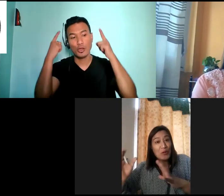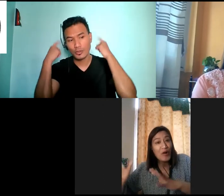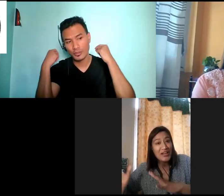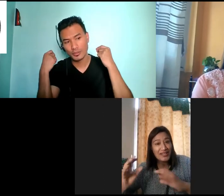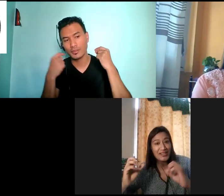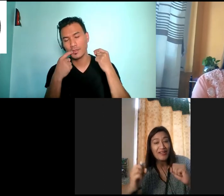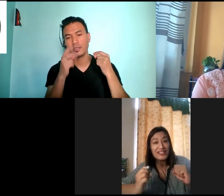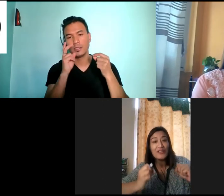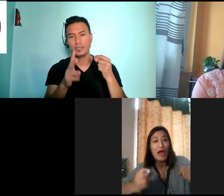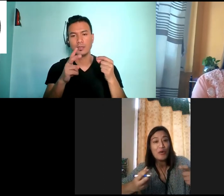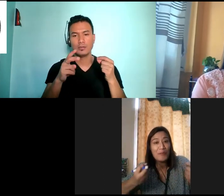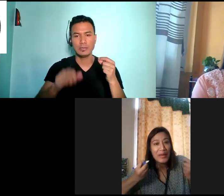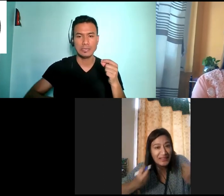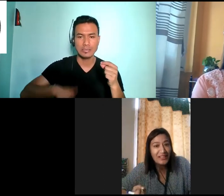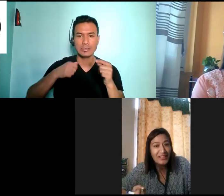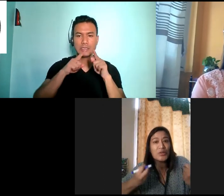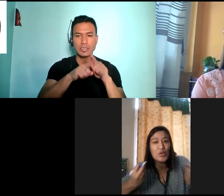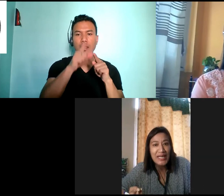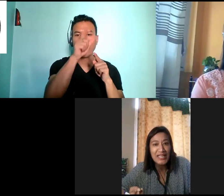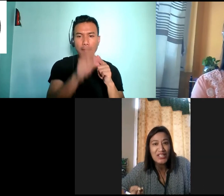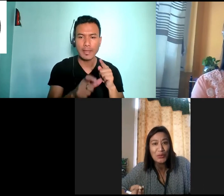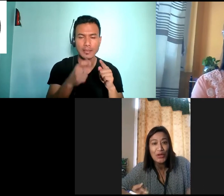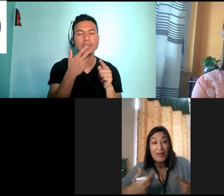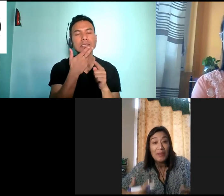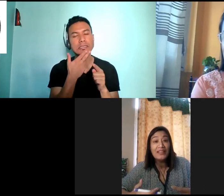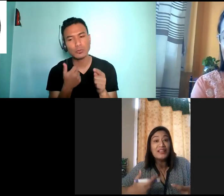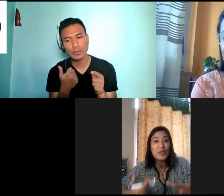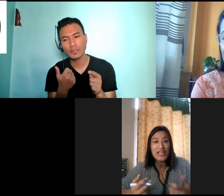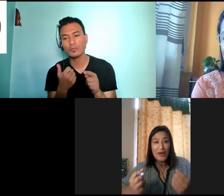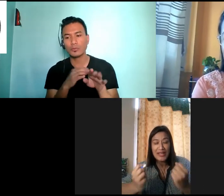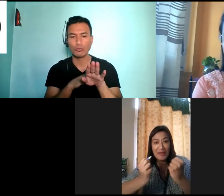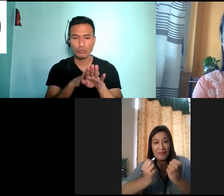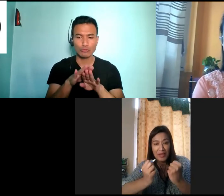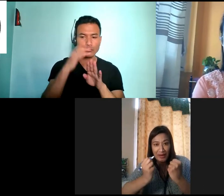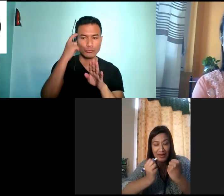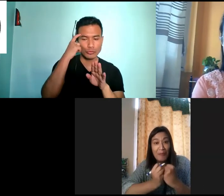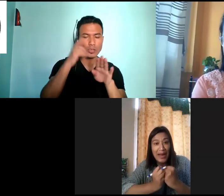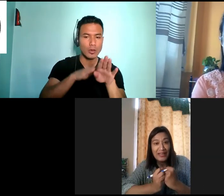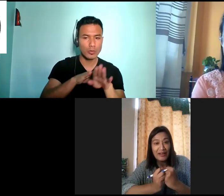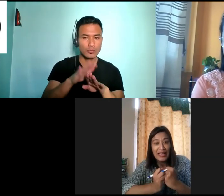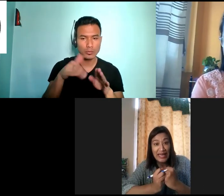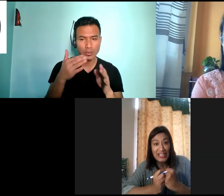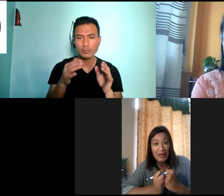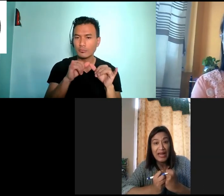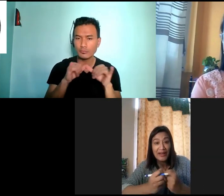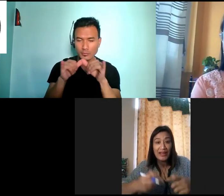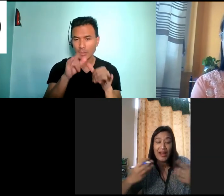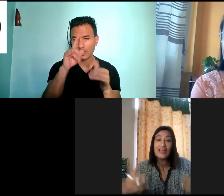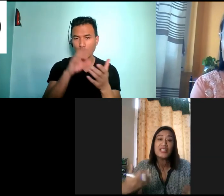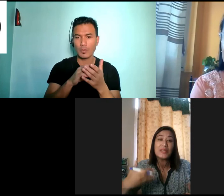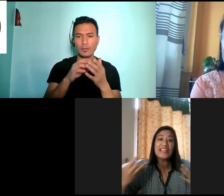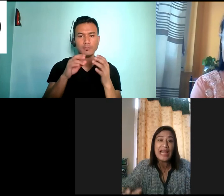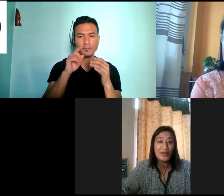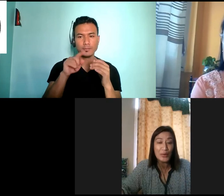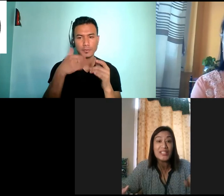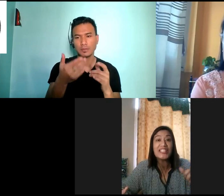त्यो करियरसँग चाहिँ भएको व्यक्तिगत चोइसेसहरू, व्यक्तिगत सोचाइहरूलाई चाहिँ कम्बाइन गर्ने, एकै ठाउँमा ल्याएर अनि